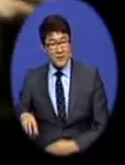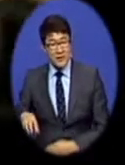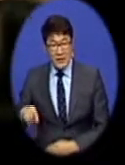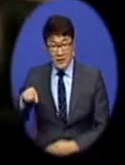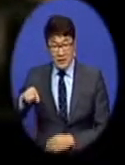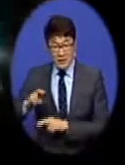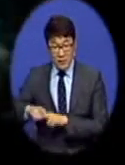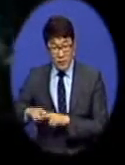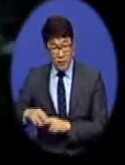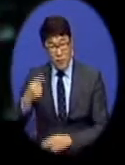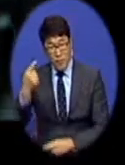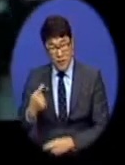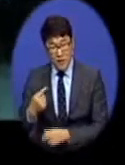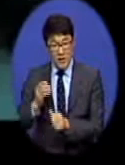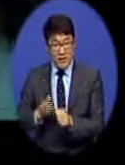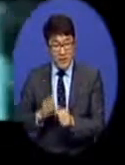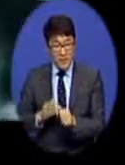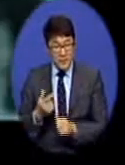이 자리로 와